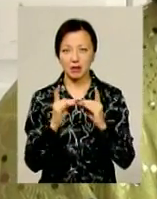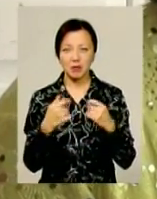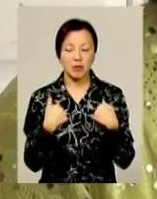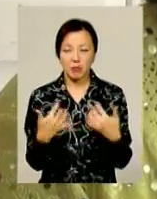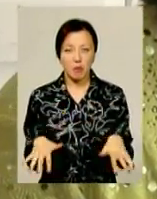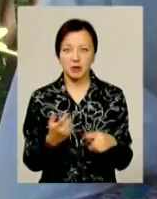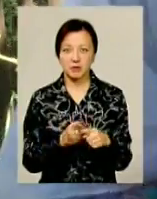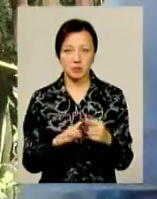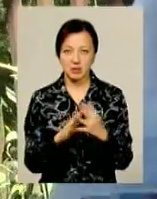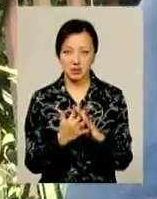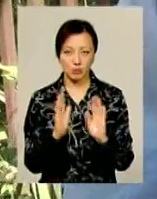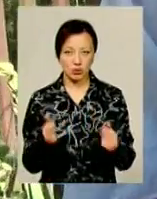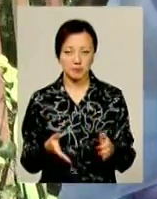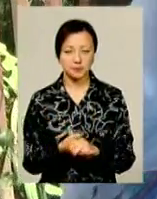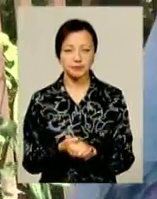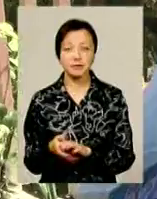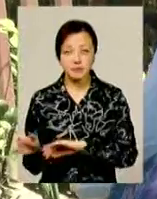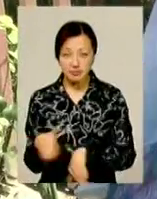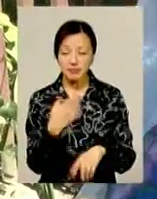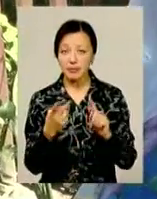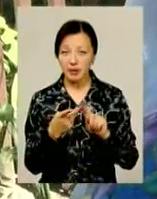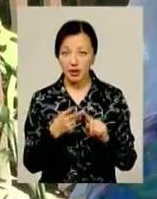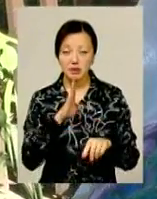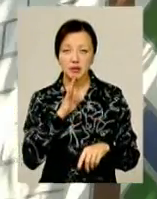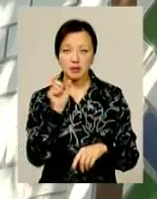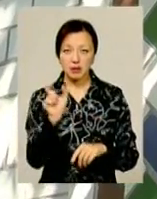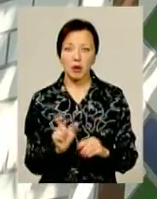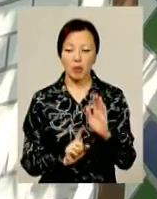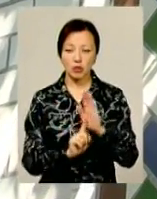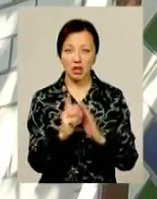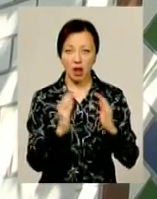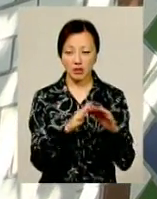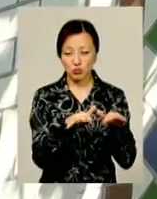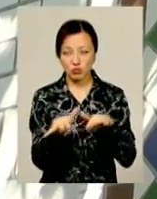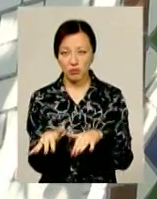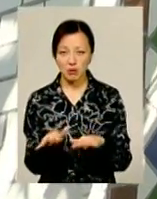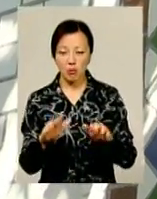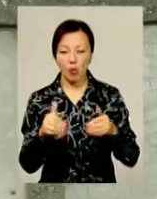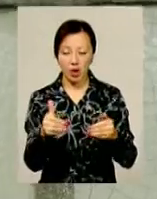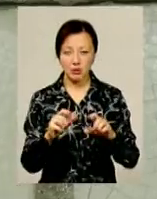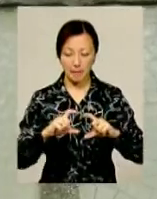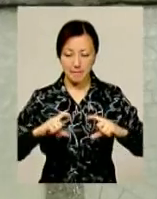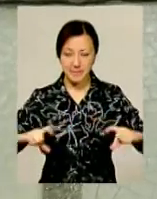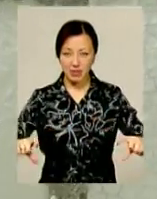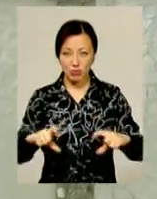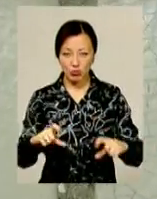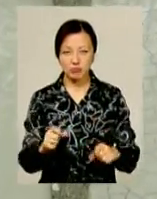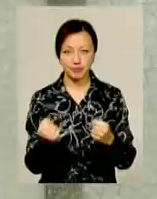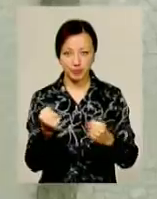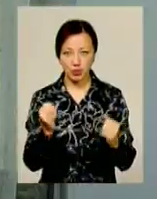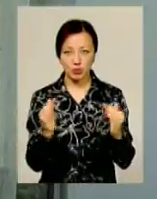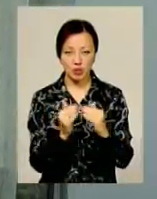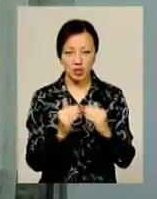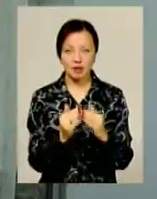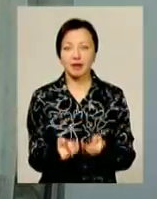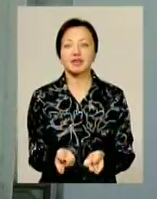Ми пропащі будемо в цім селі. А цій літній жінці, в якої хата почала зсуватися, порадили зробити ще один підмурок. Мовляв, тоді будинок стоятиме